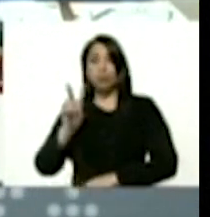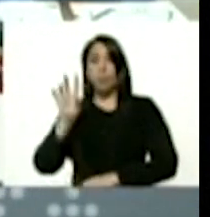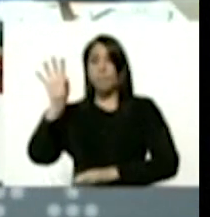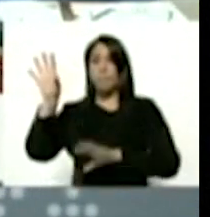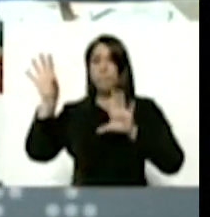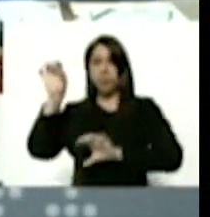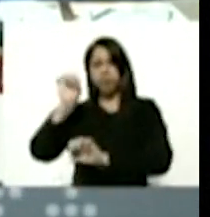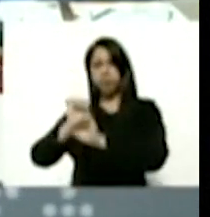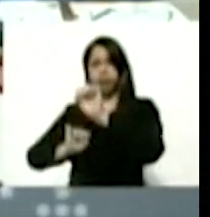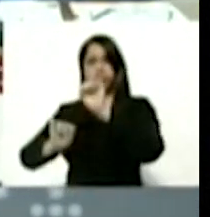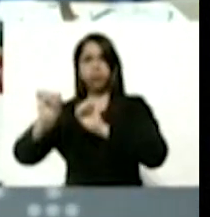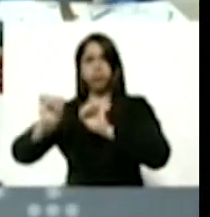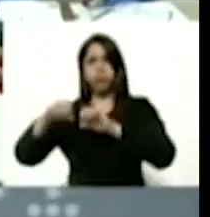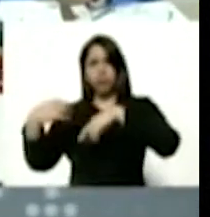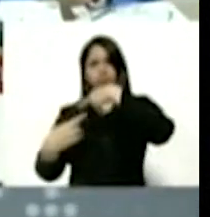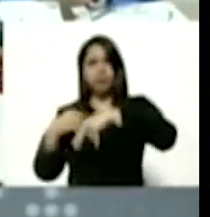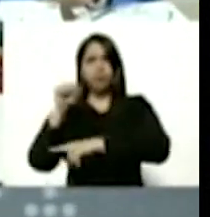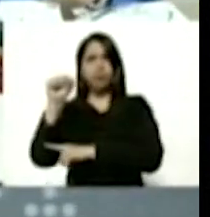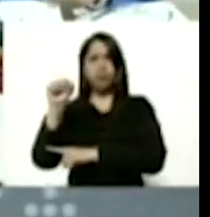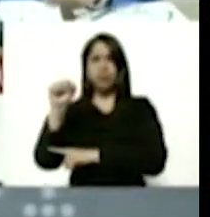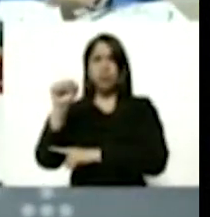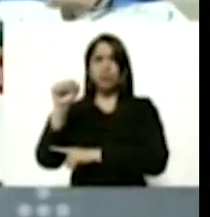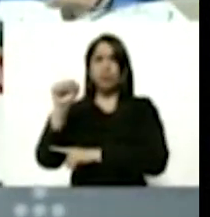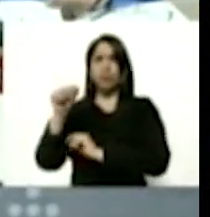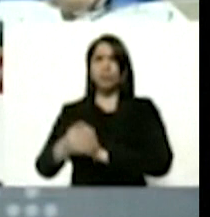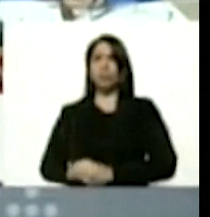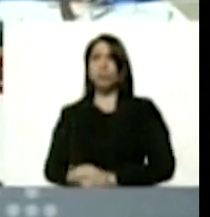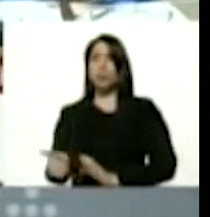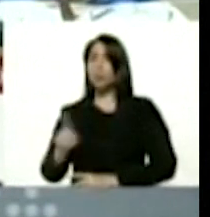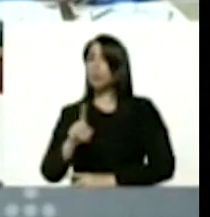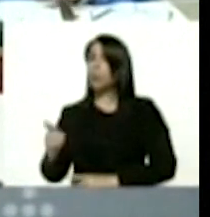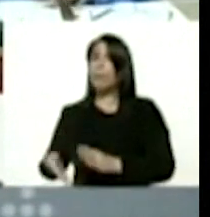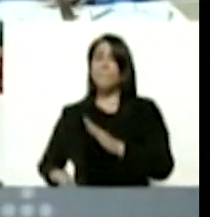niemals vor dem us imperialismus in die knie gehen werden